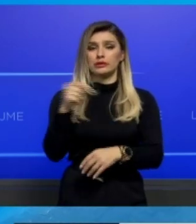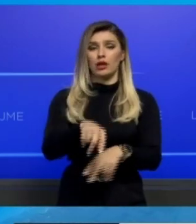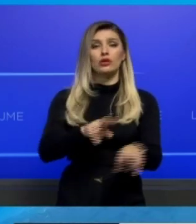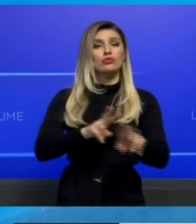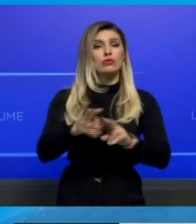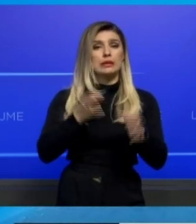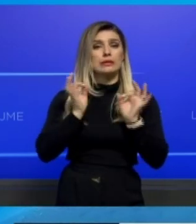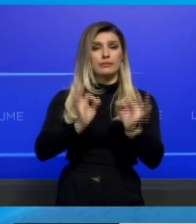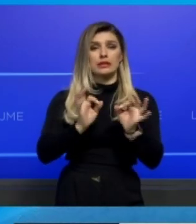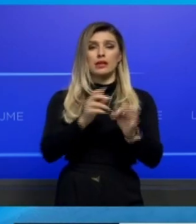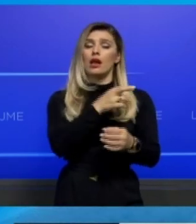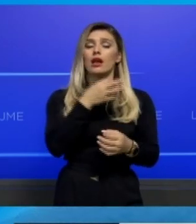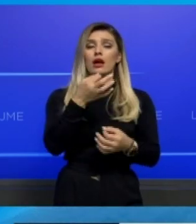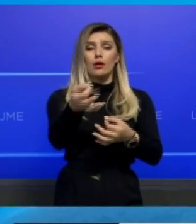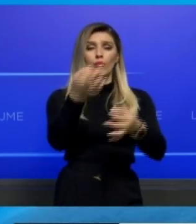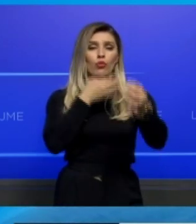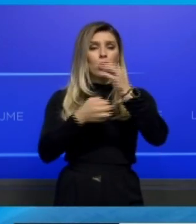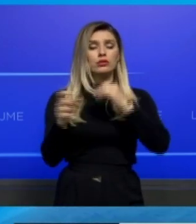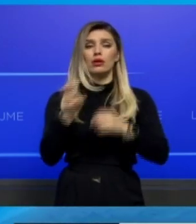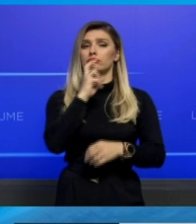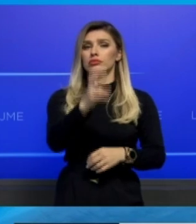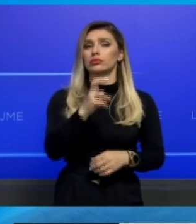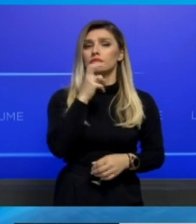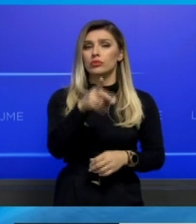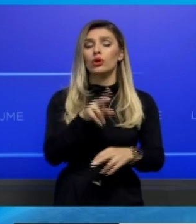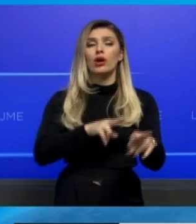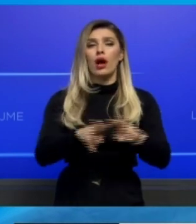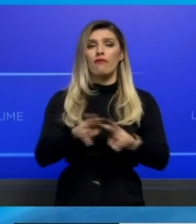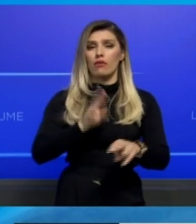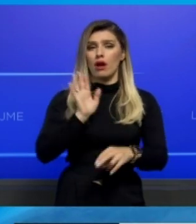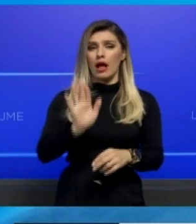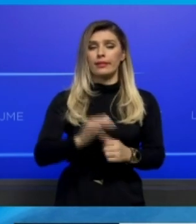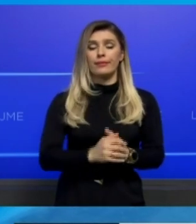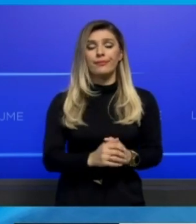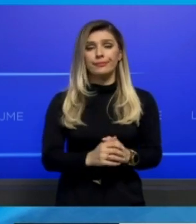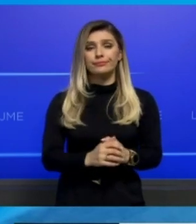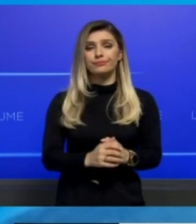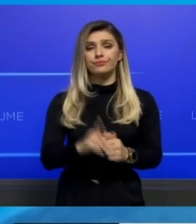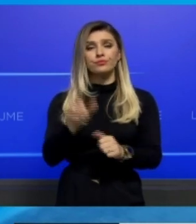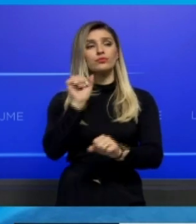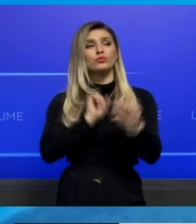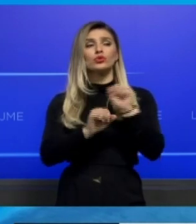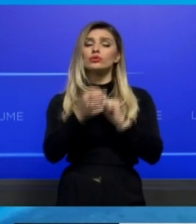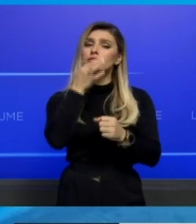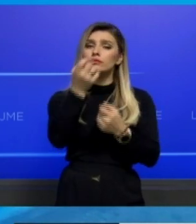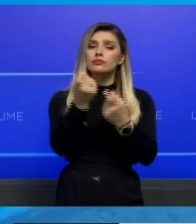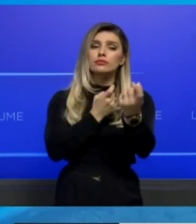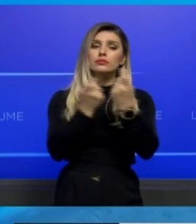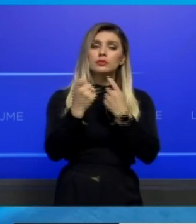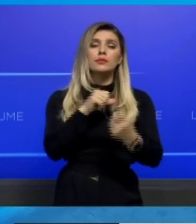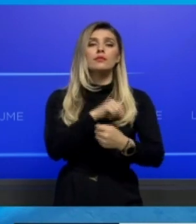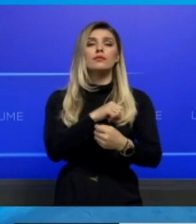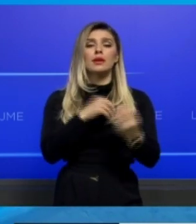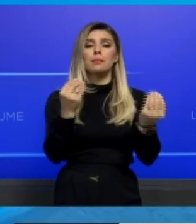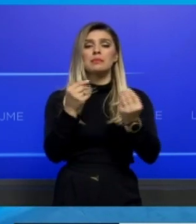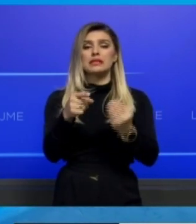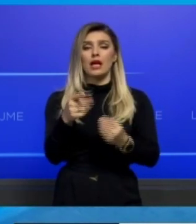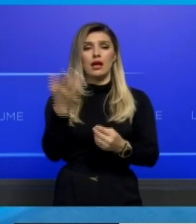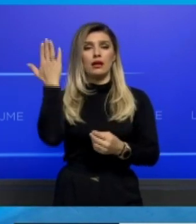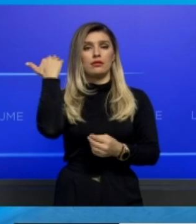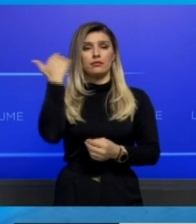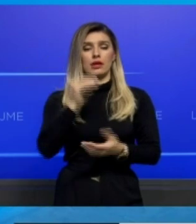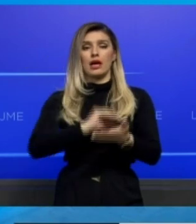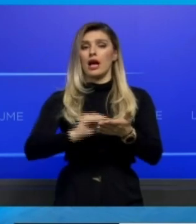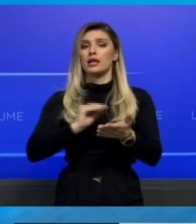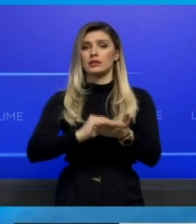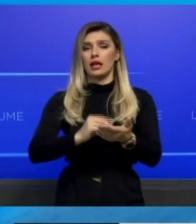vendosi të përgjigjet disa prej pyetjeve të avokatit të Hysni Gucatit. Mbrojtja u interesua për arsyet pse Berisha, sa ishte